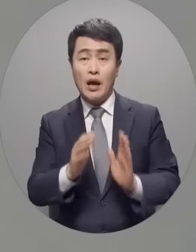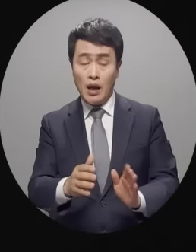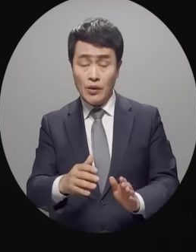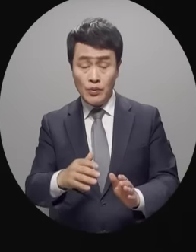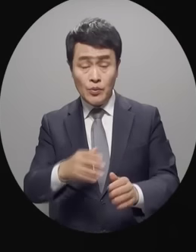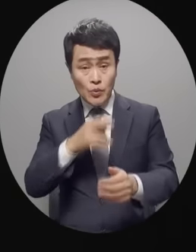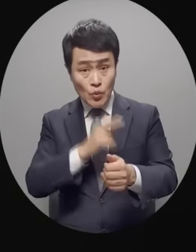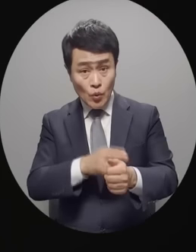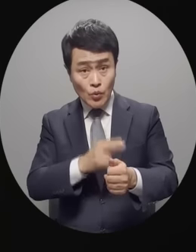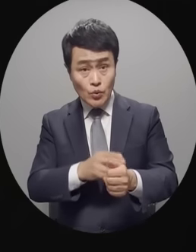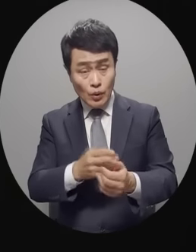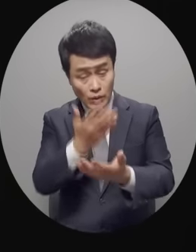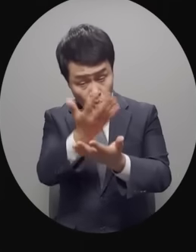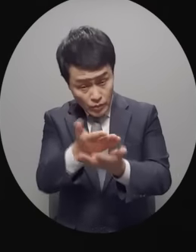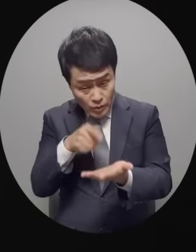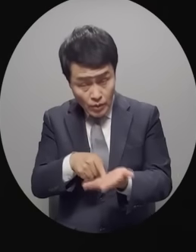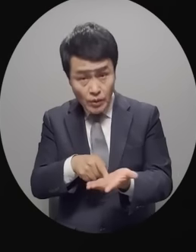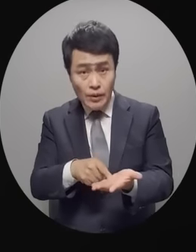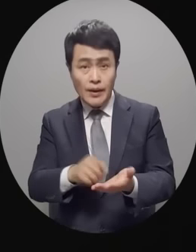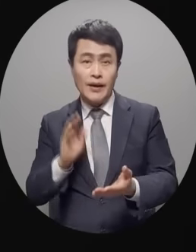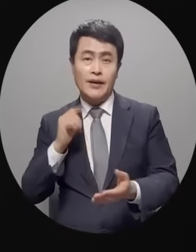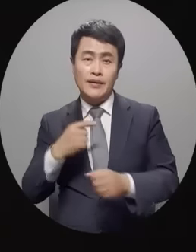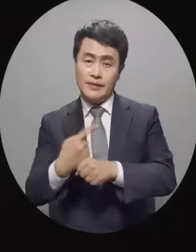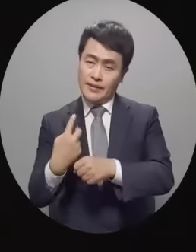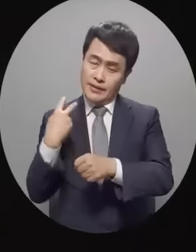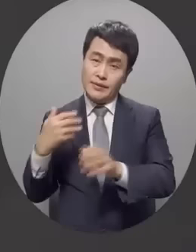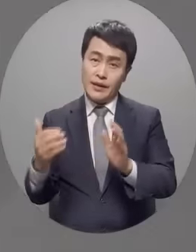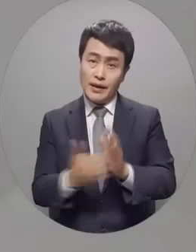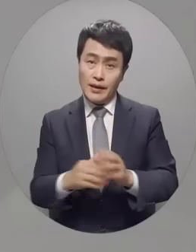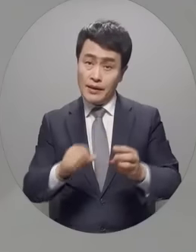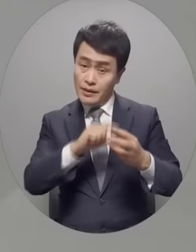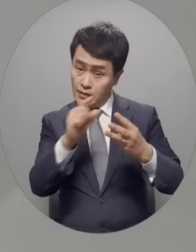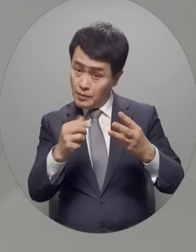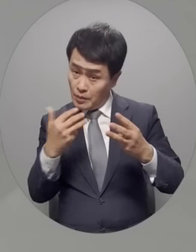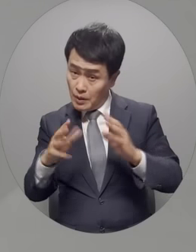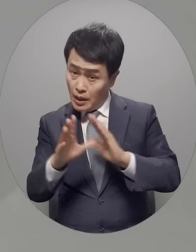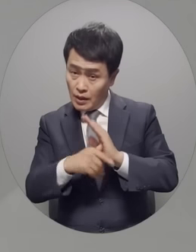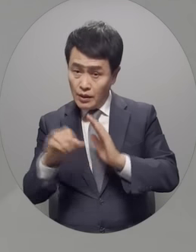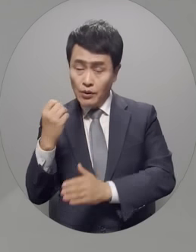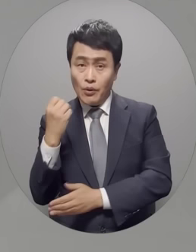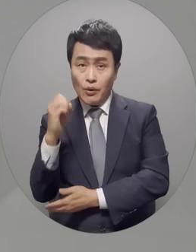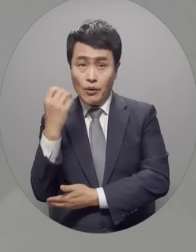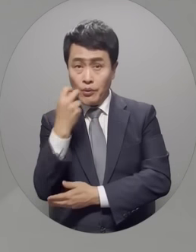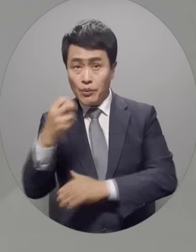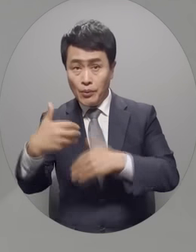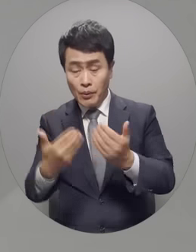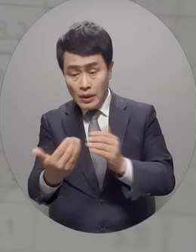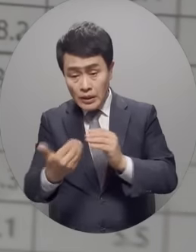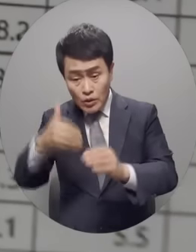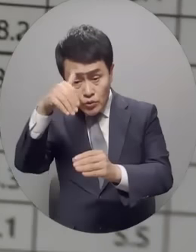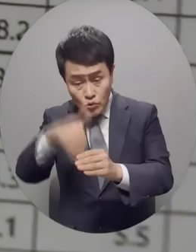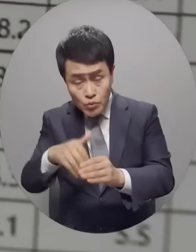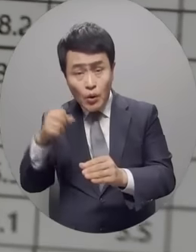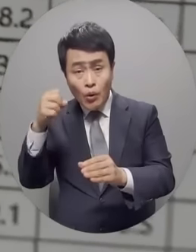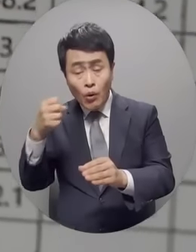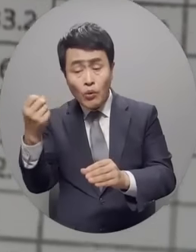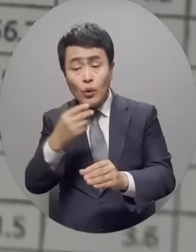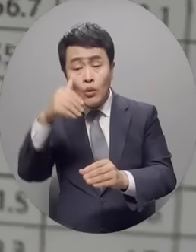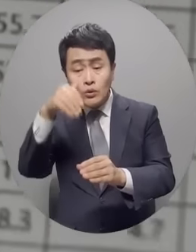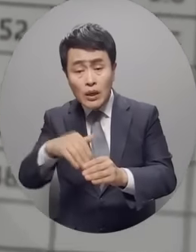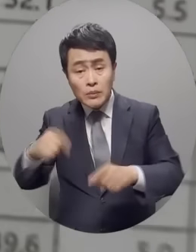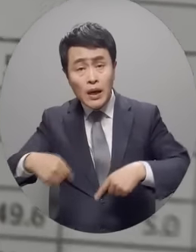보고서입니다. 대선 하루 전인 재작년 3월 8일 여론조사로 앞서 진행된 사전투표 표심은 물론 사전투표에